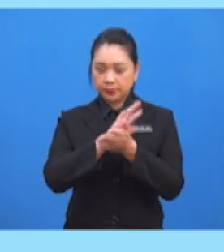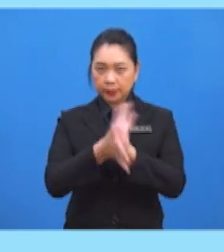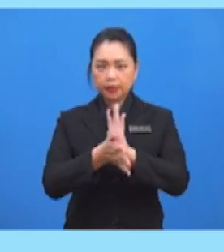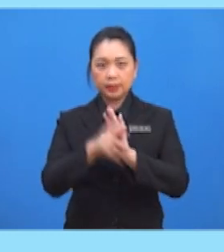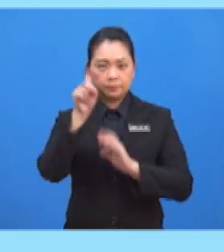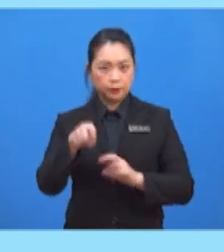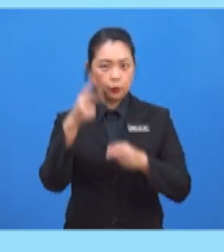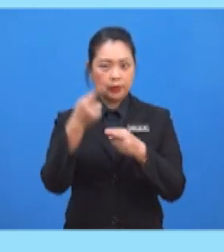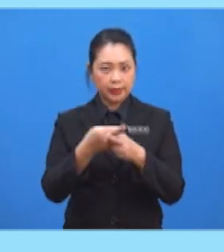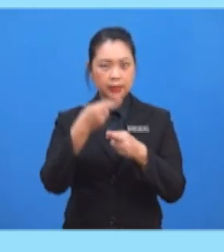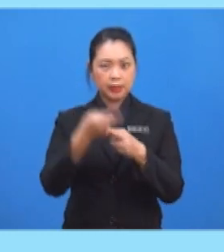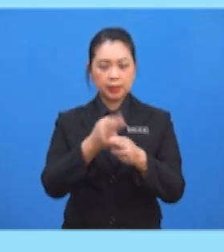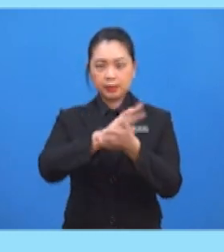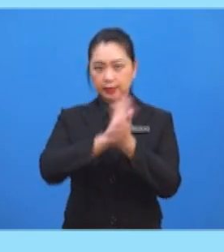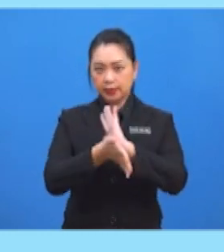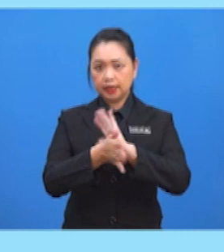menjadi